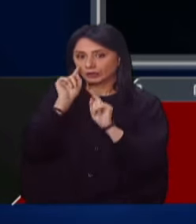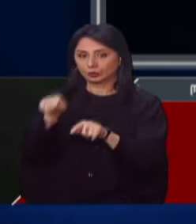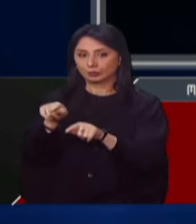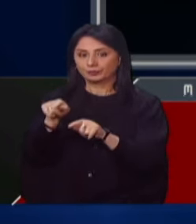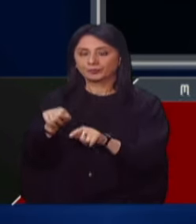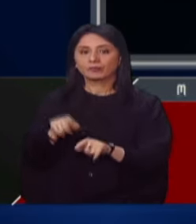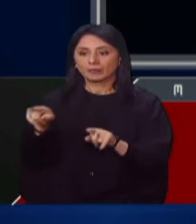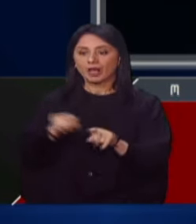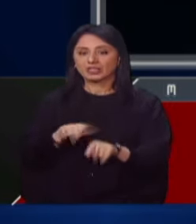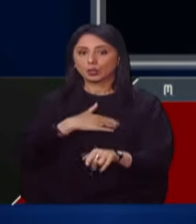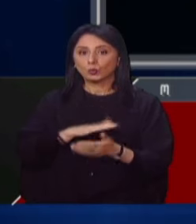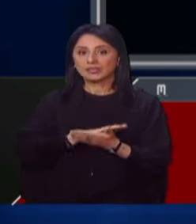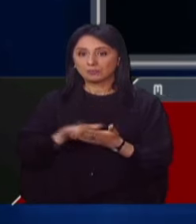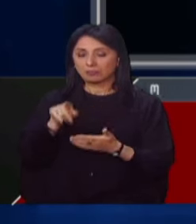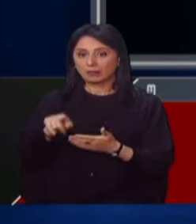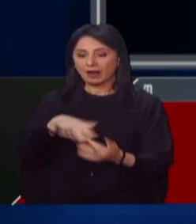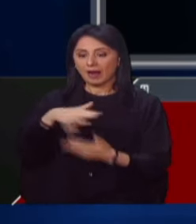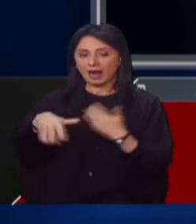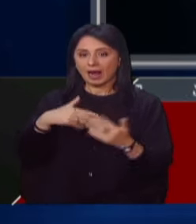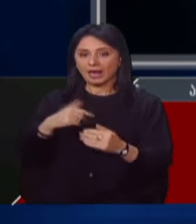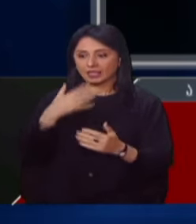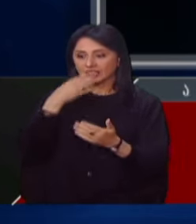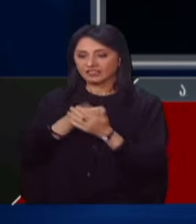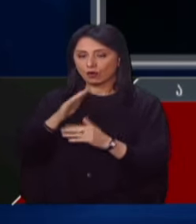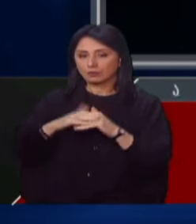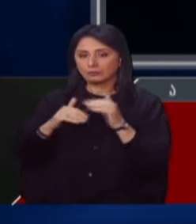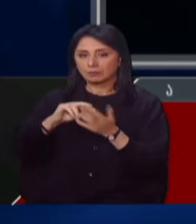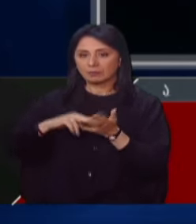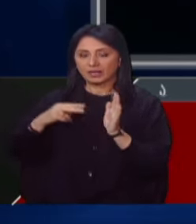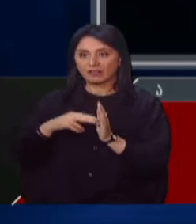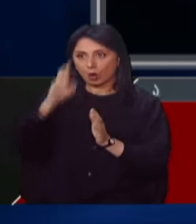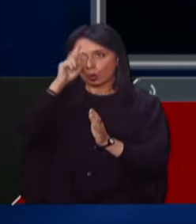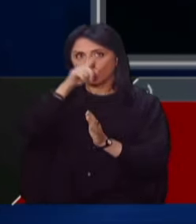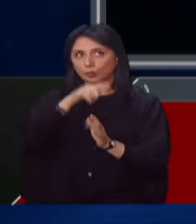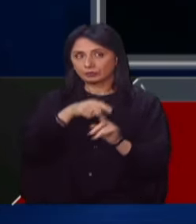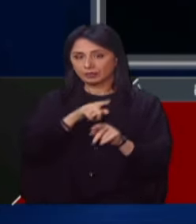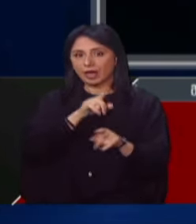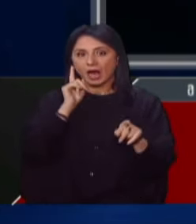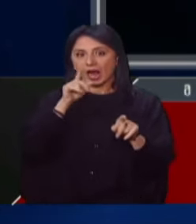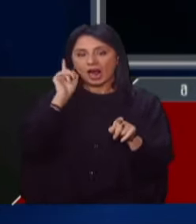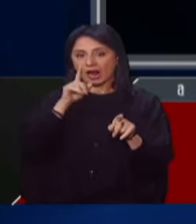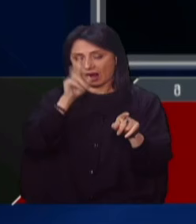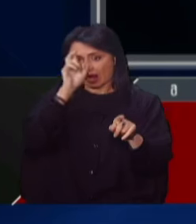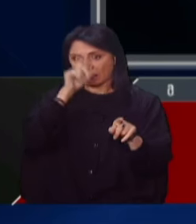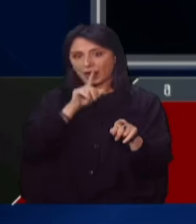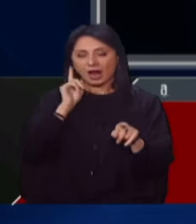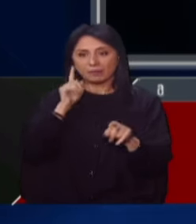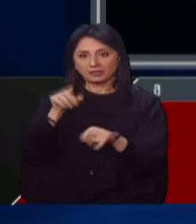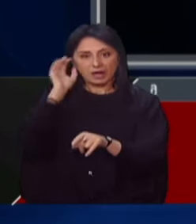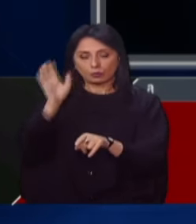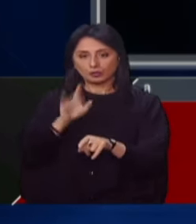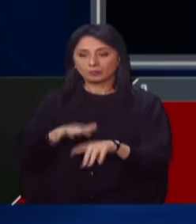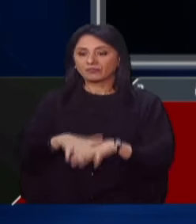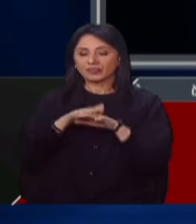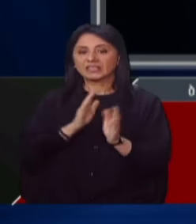ასაკზე, ასევე მათ გულწრფელობაზე და ატრიალებენ დალაგებულ მესიჯს, რომ ხელისუფლება გულწრფელ ახალგაზრდებს არ უსმენს. ბევრს არ ვისაუბრებ იმაზე, რომ